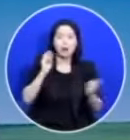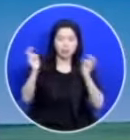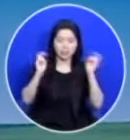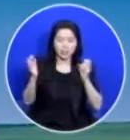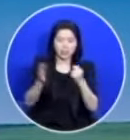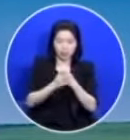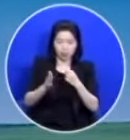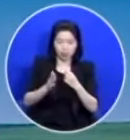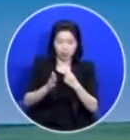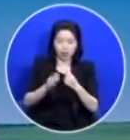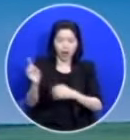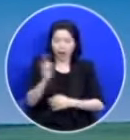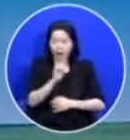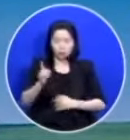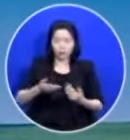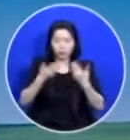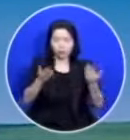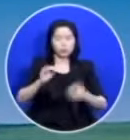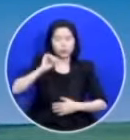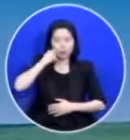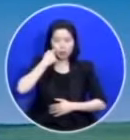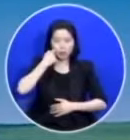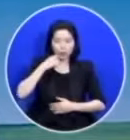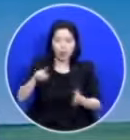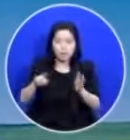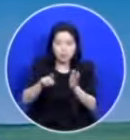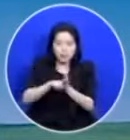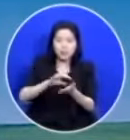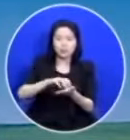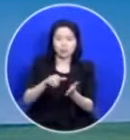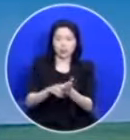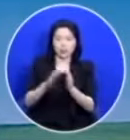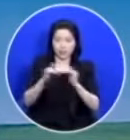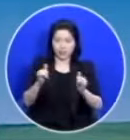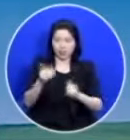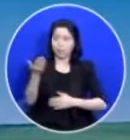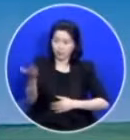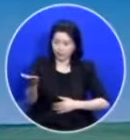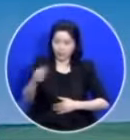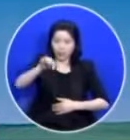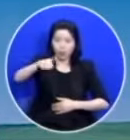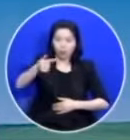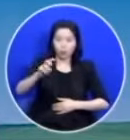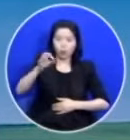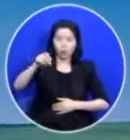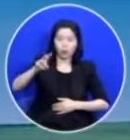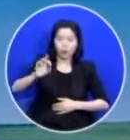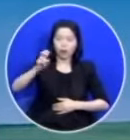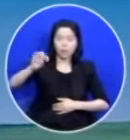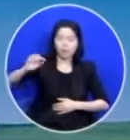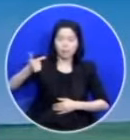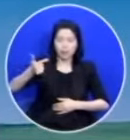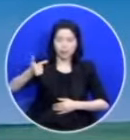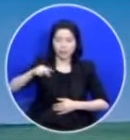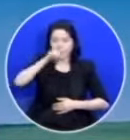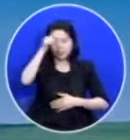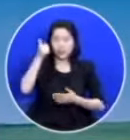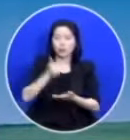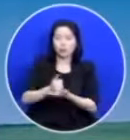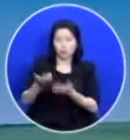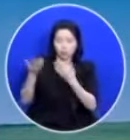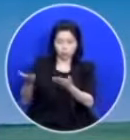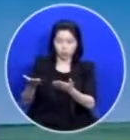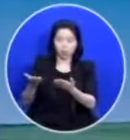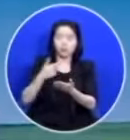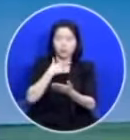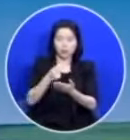맡겨야 될 것 같다 그러더래요 그래서 고영만 장로님이 나는 가진 것이 아무것도 없는 거 당신도 아시지